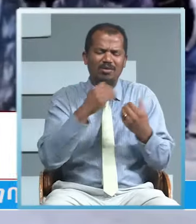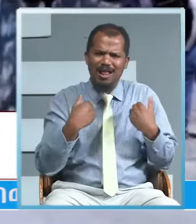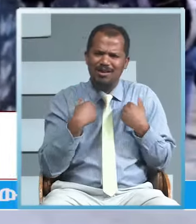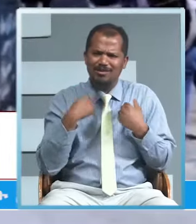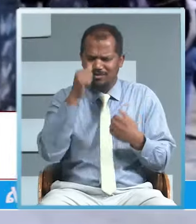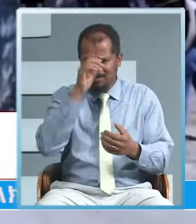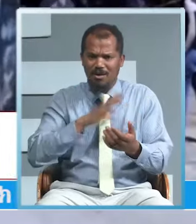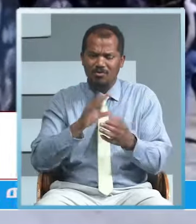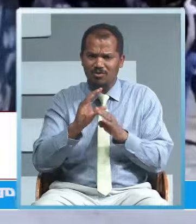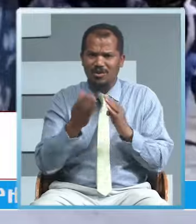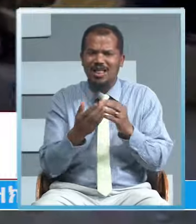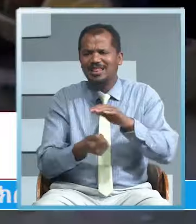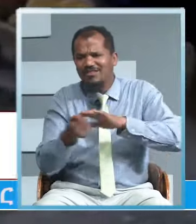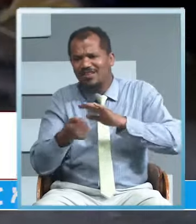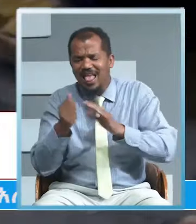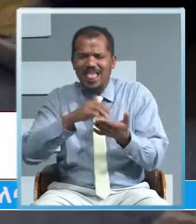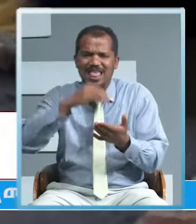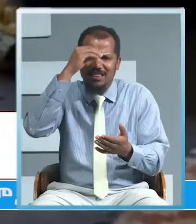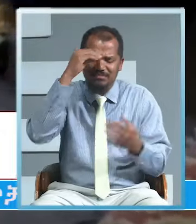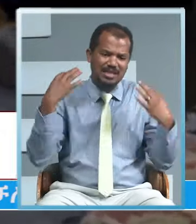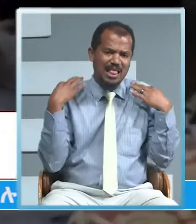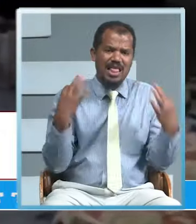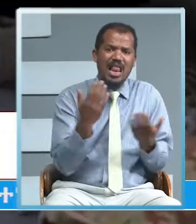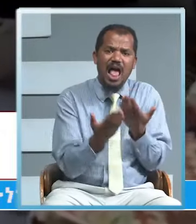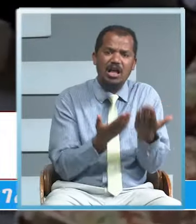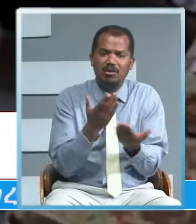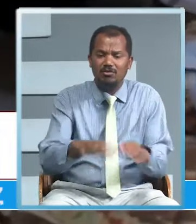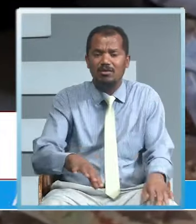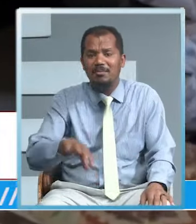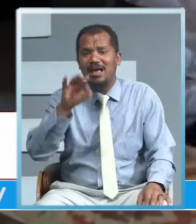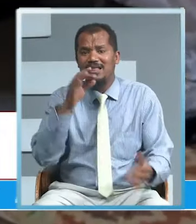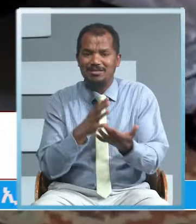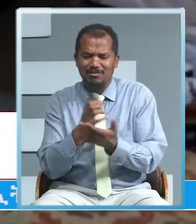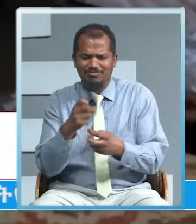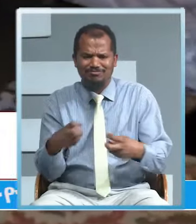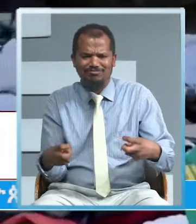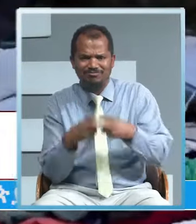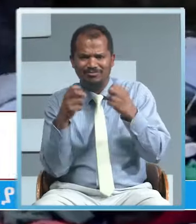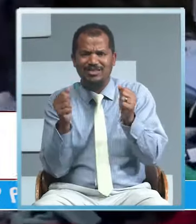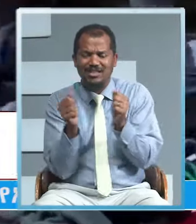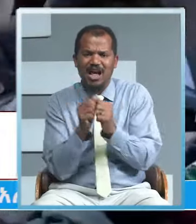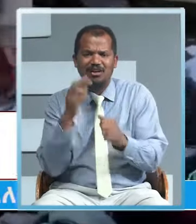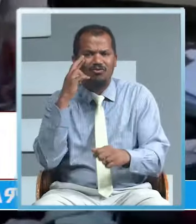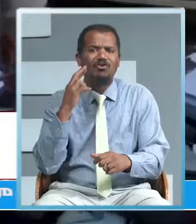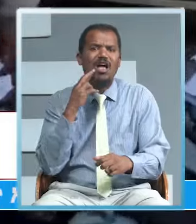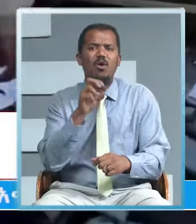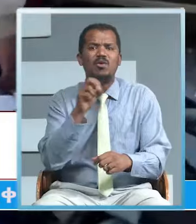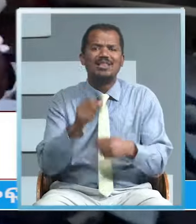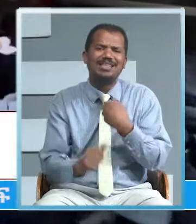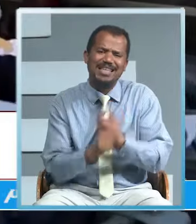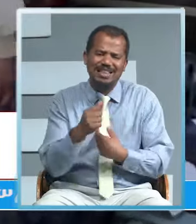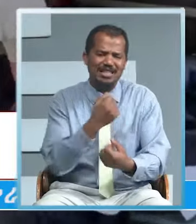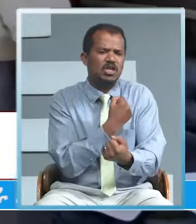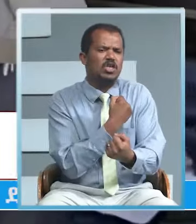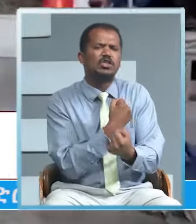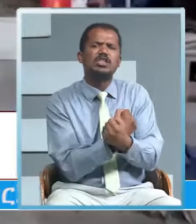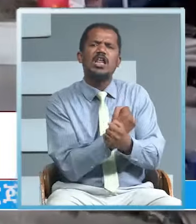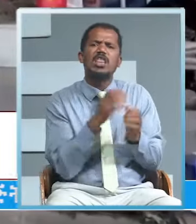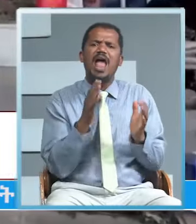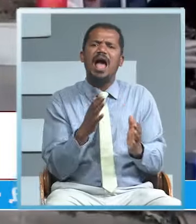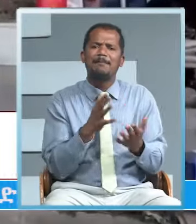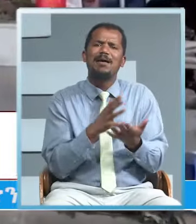ሁኔታ፣ የተፈናቃዮች የትምህርትና የጤና አገልግሎት የማግኘት መብት፣ ከግጭት ጋር የተያያዙ ጾታዊ ጥቃቶችን፣ የእስረኞችን